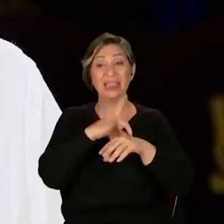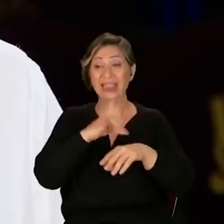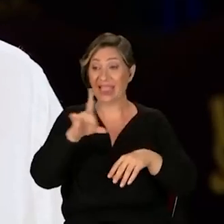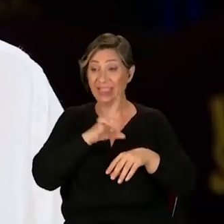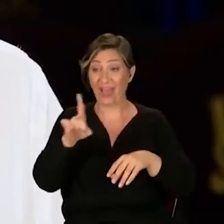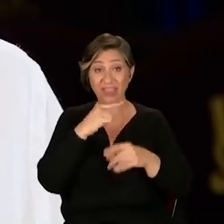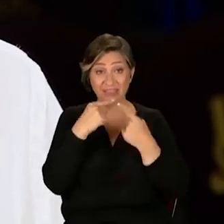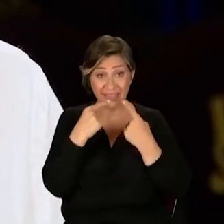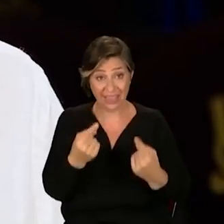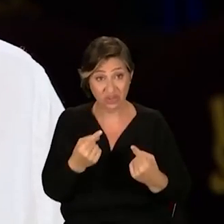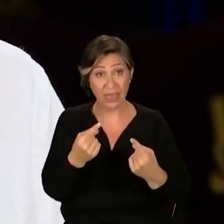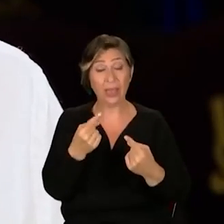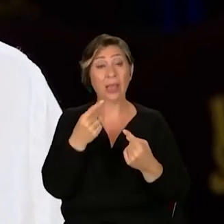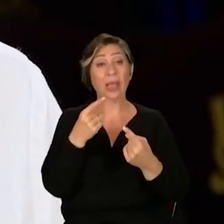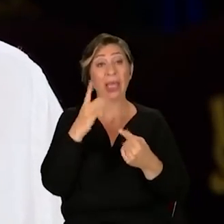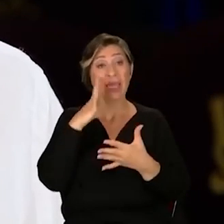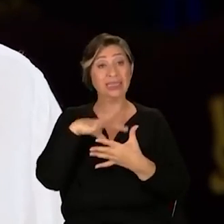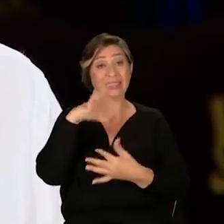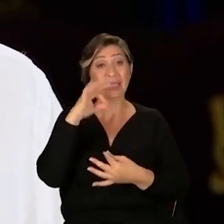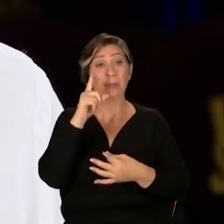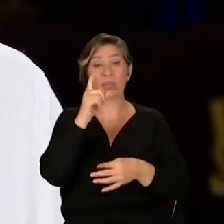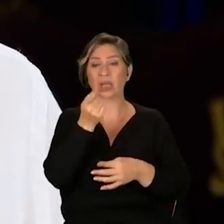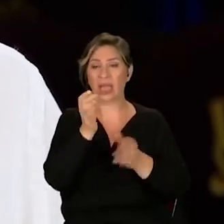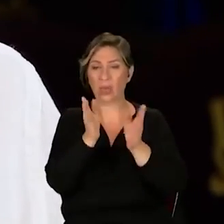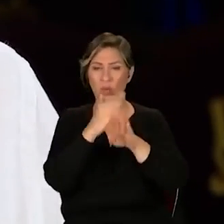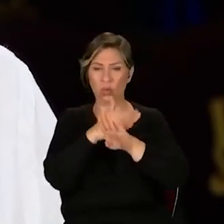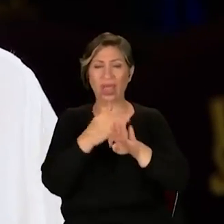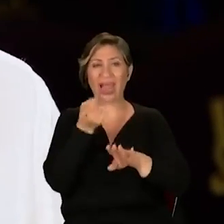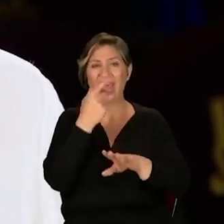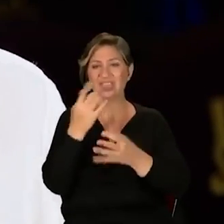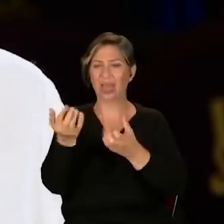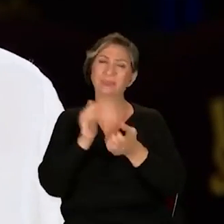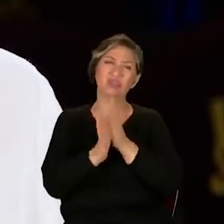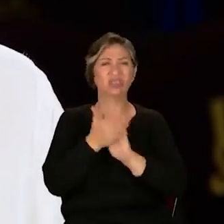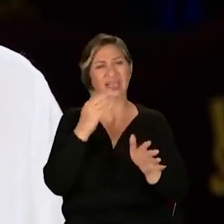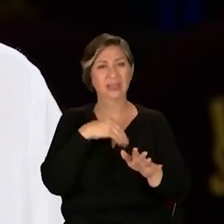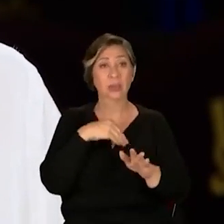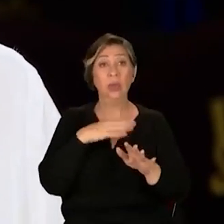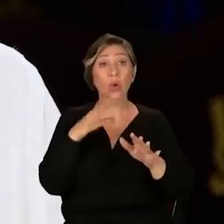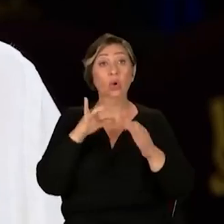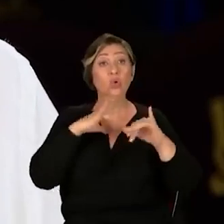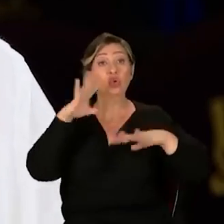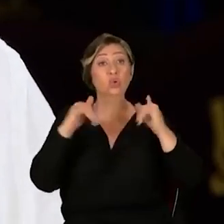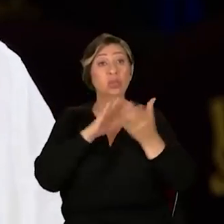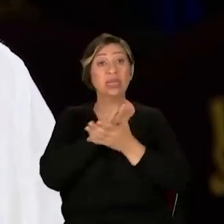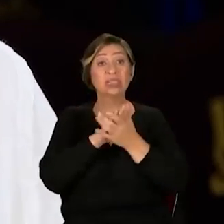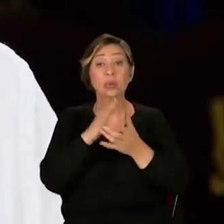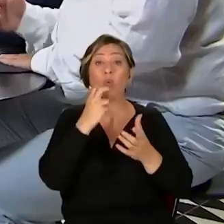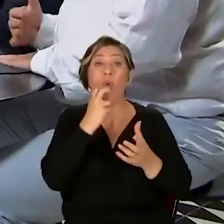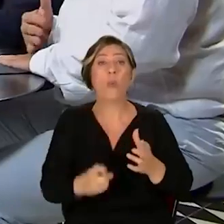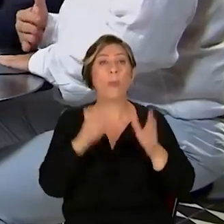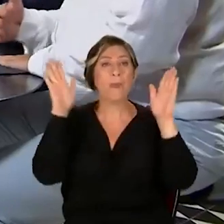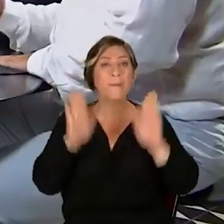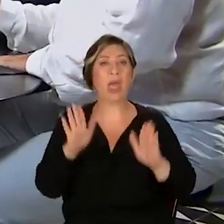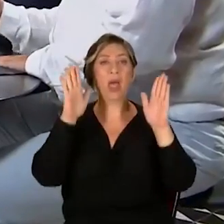deyince insanlar bunu bir kutu ilaç alacak bitecek diye düşünüyor. Halbuki huzursuz bacak kronik bir hastalık.